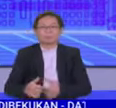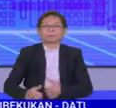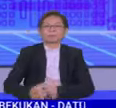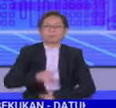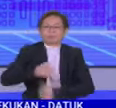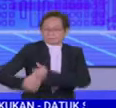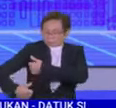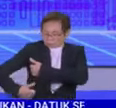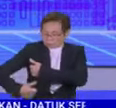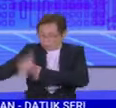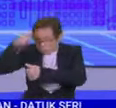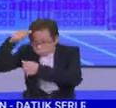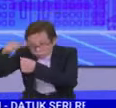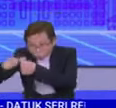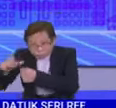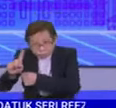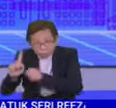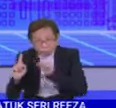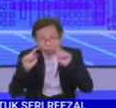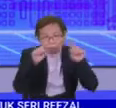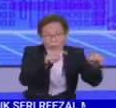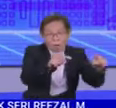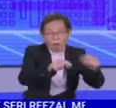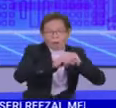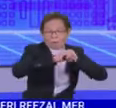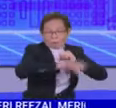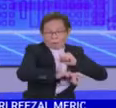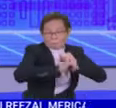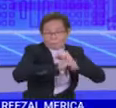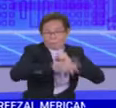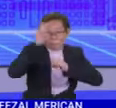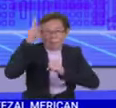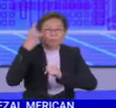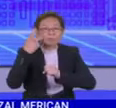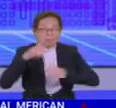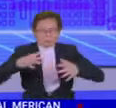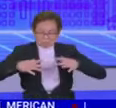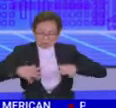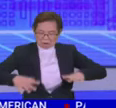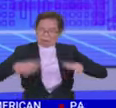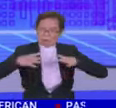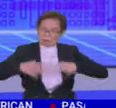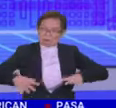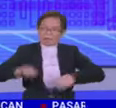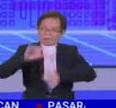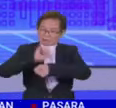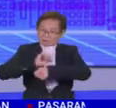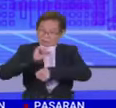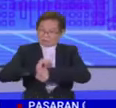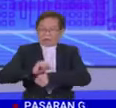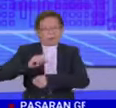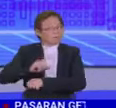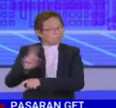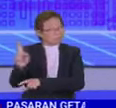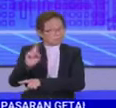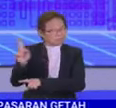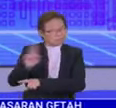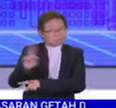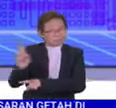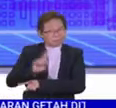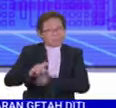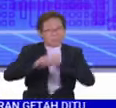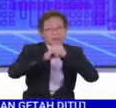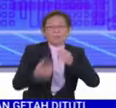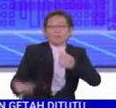Anggota tentera diingatkan tidak hadir sebarang kempen politik dengan berpakaian seragam. Mereka juga tidak dibenar